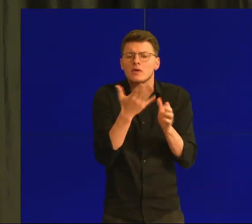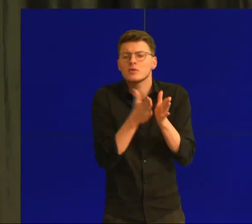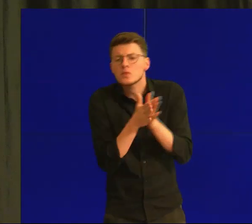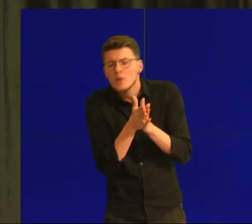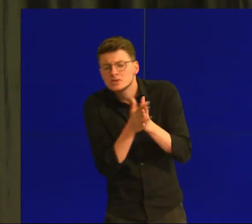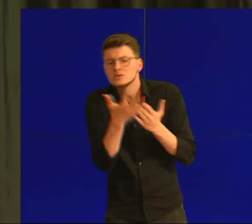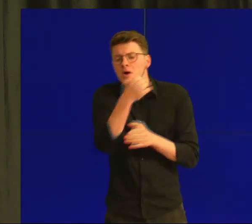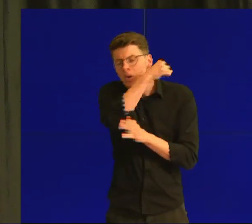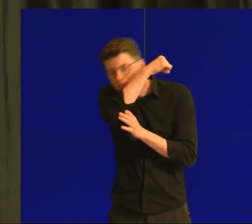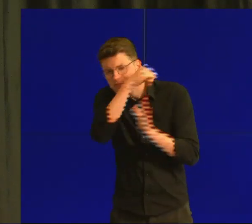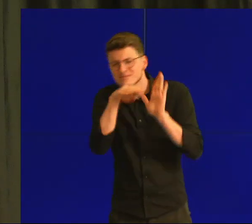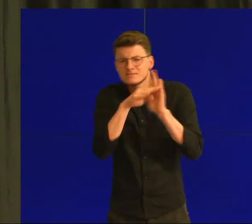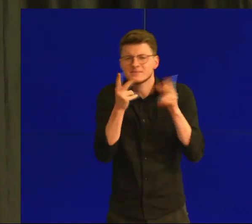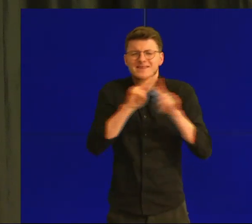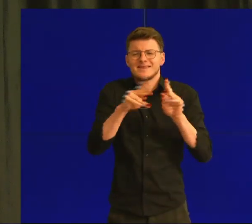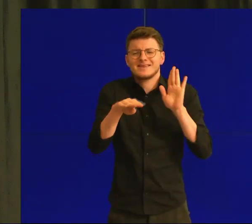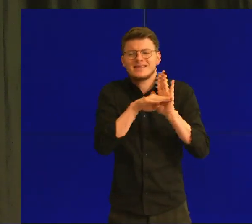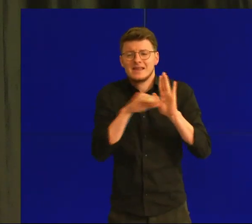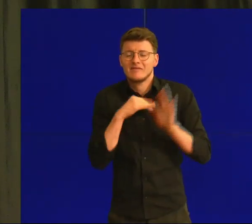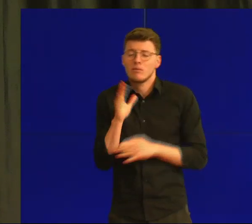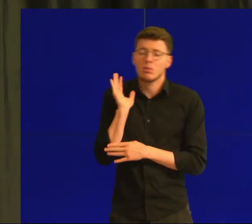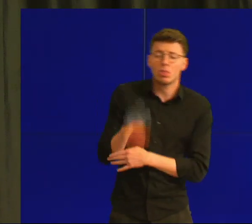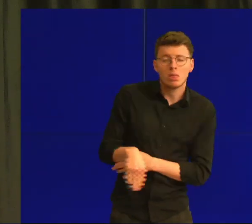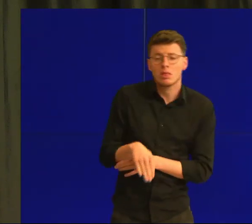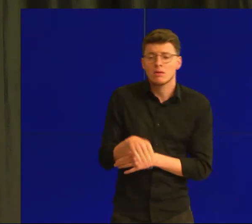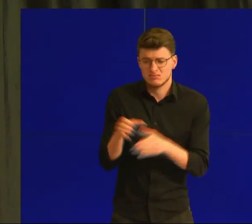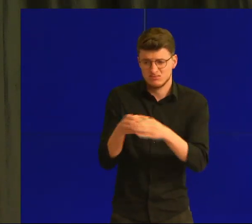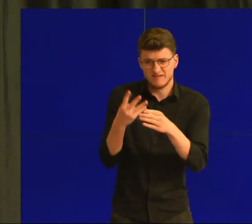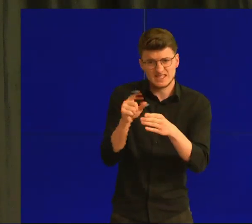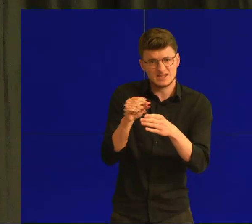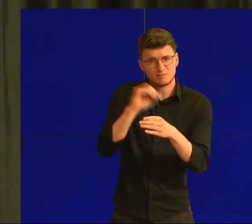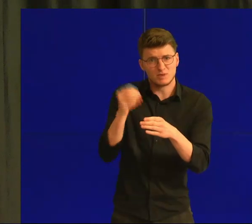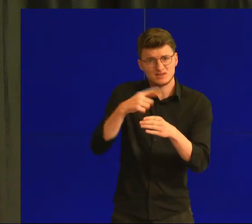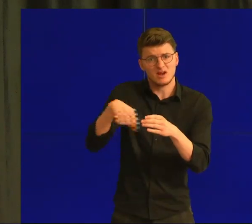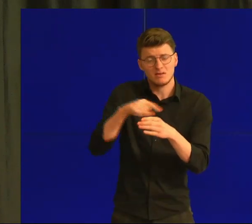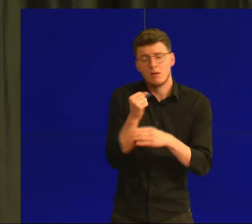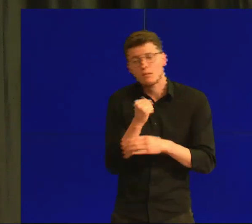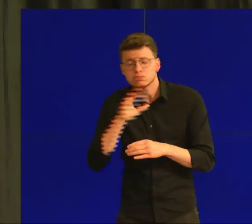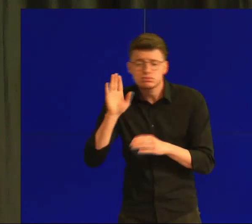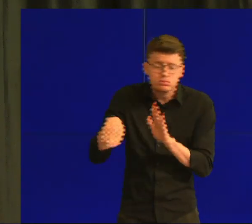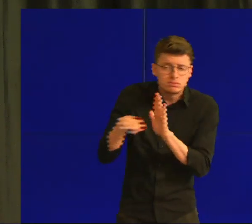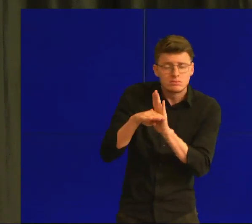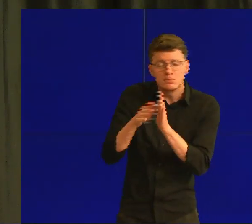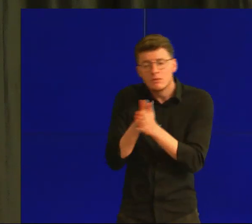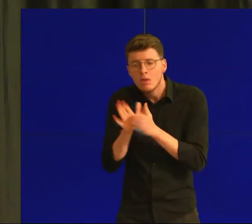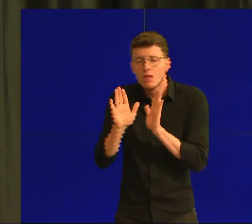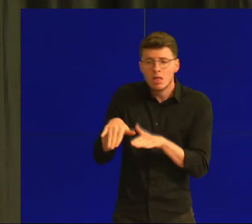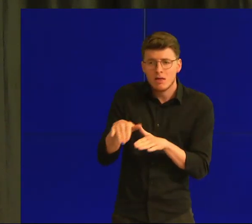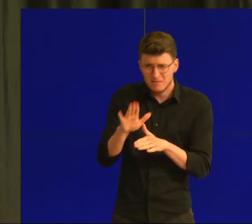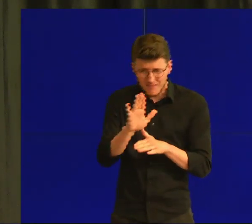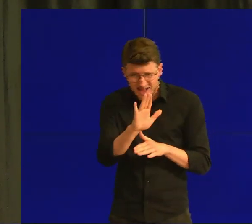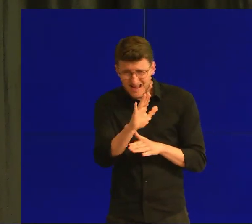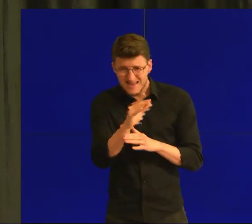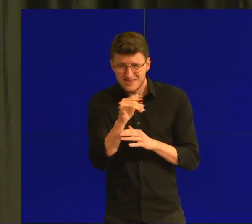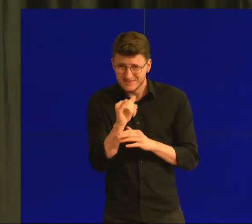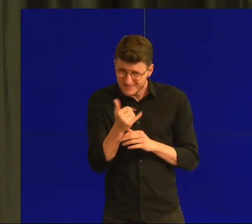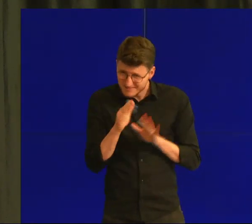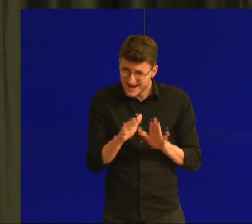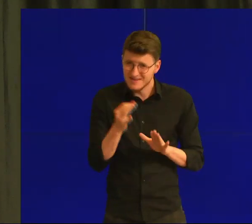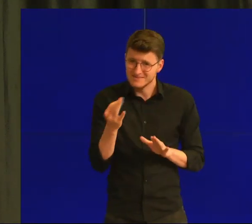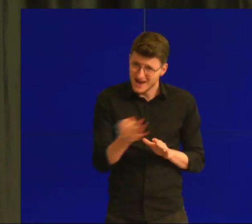fait 1 100 m en 10 matchs nitrique notre livre d'artiste break au moc une des phases afin dé